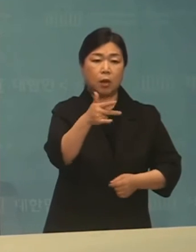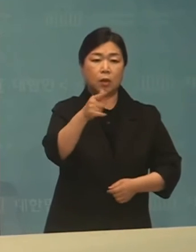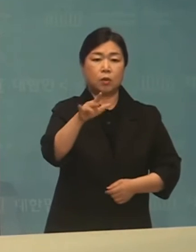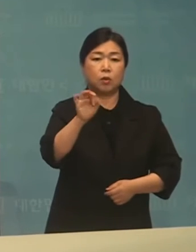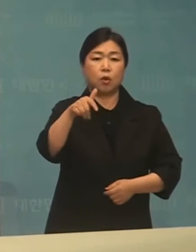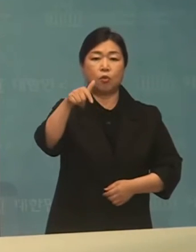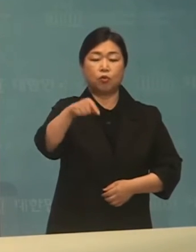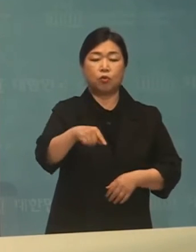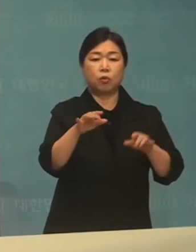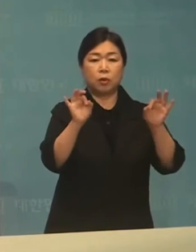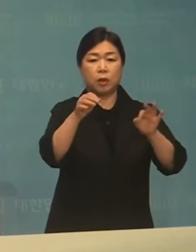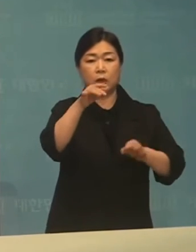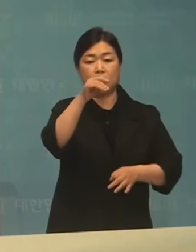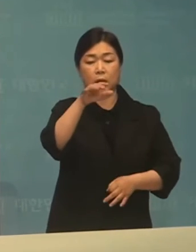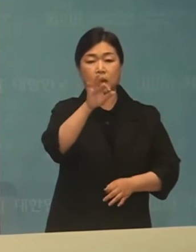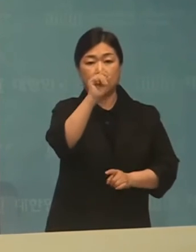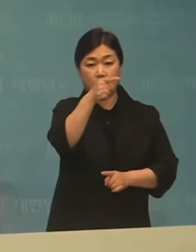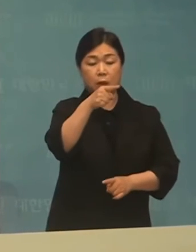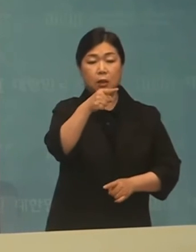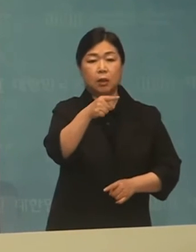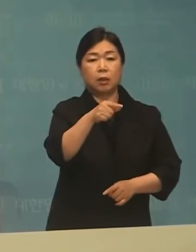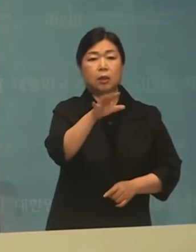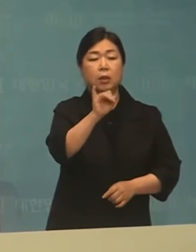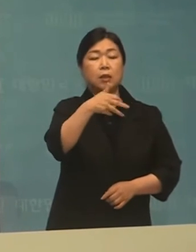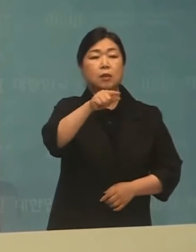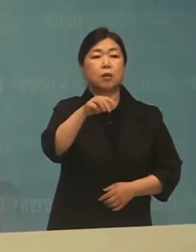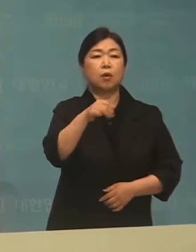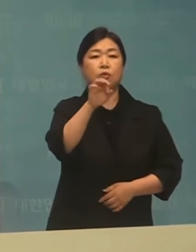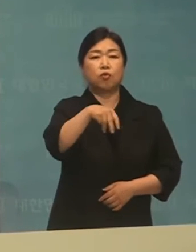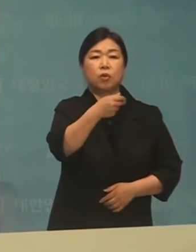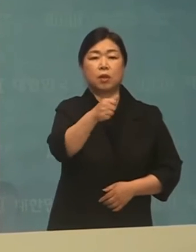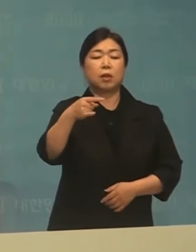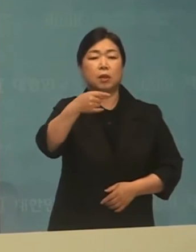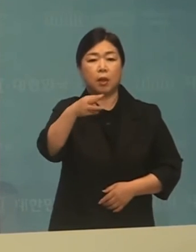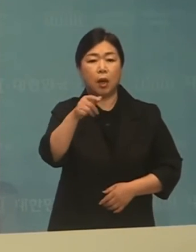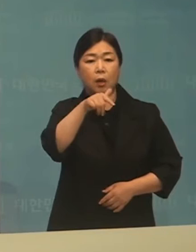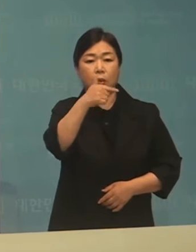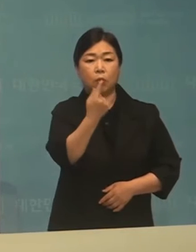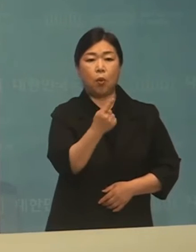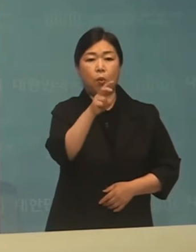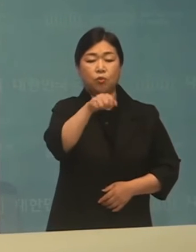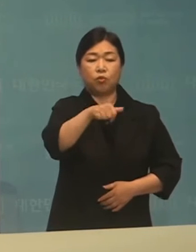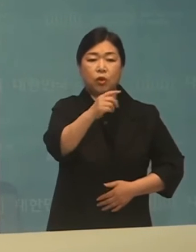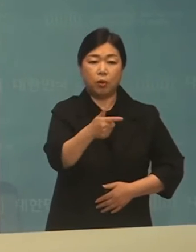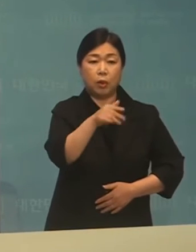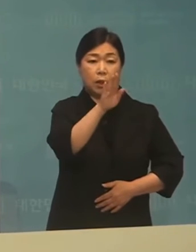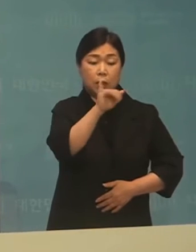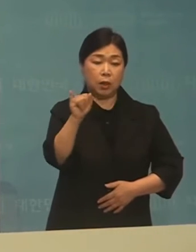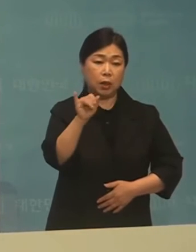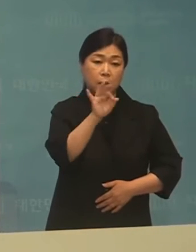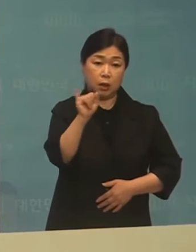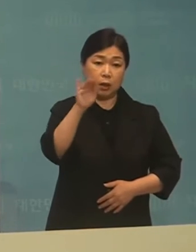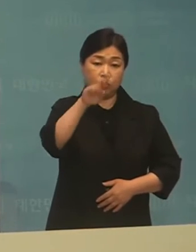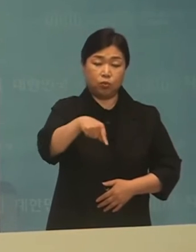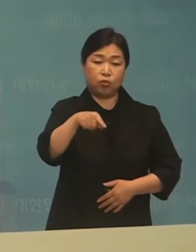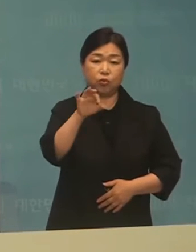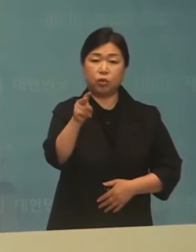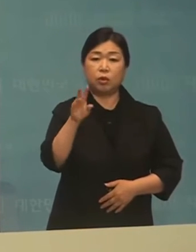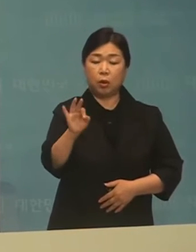동지, 이철 동지, 유인태 동지, 노무현 동지, 이부영 동지들과